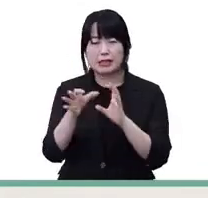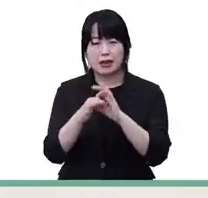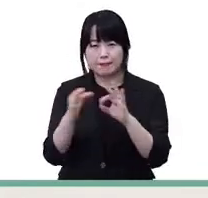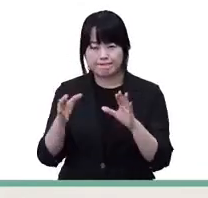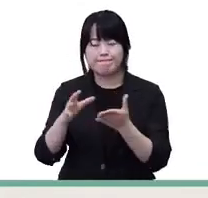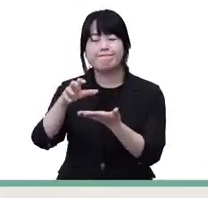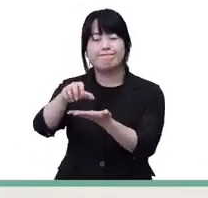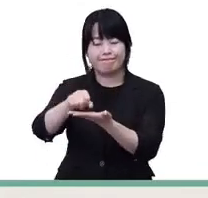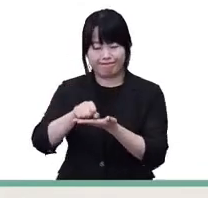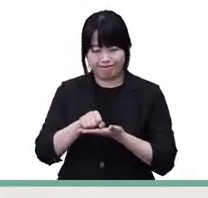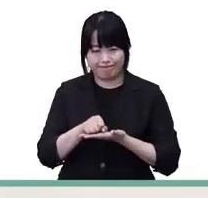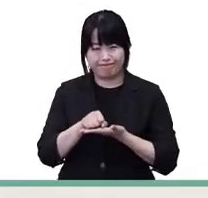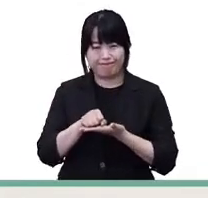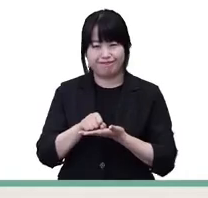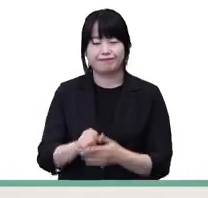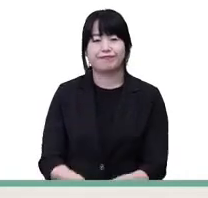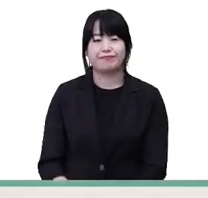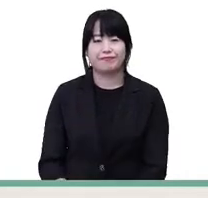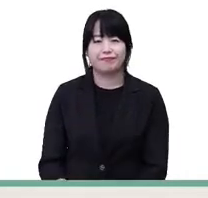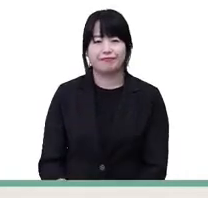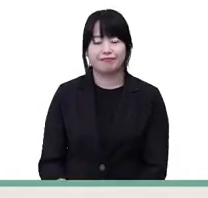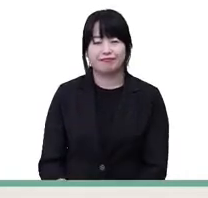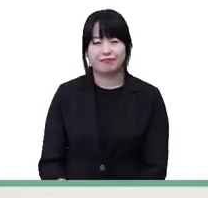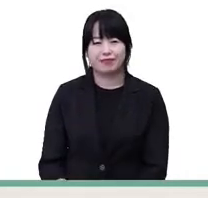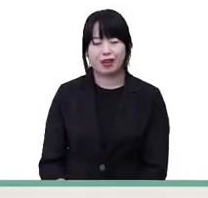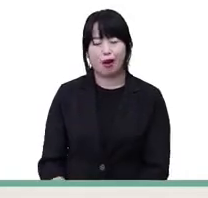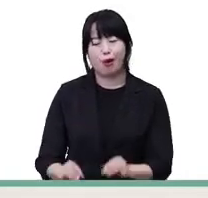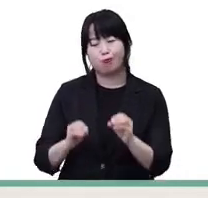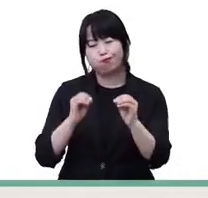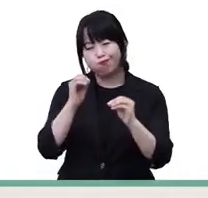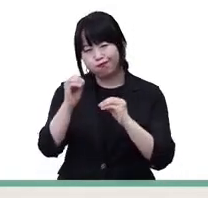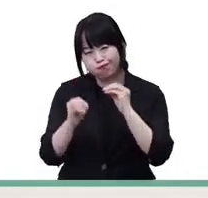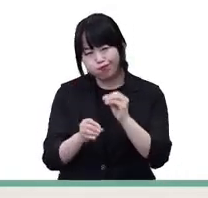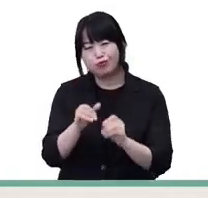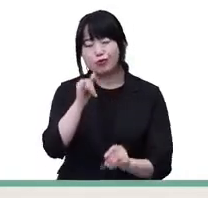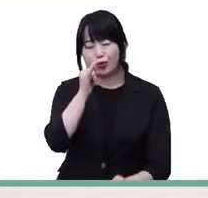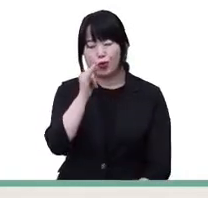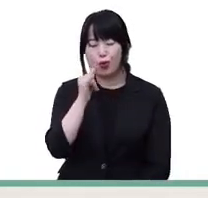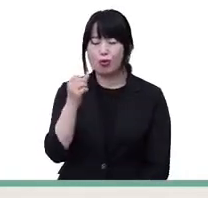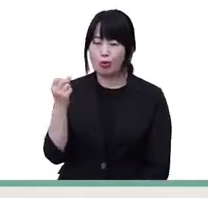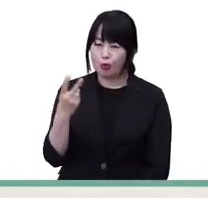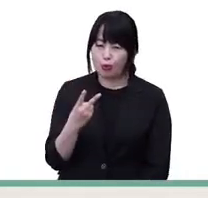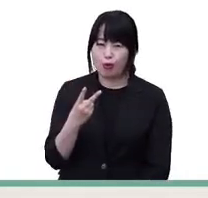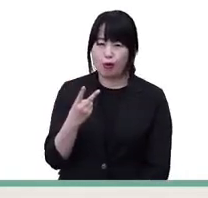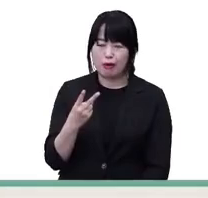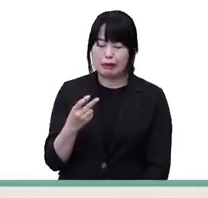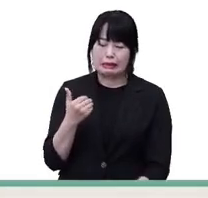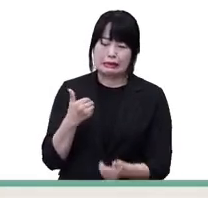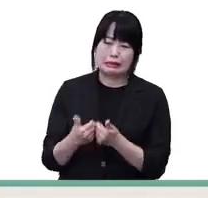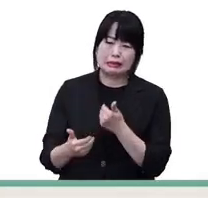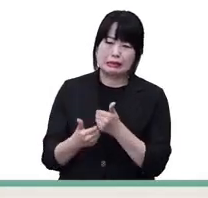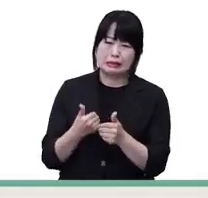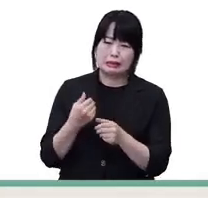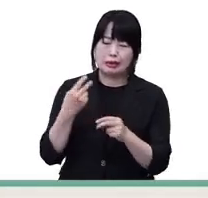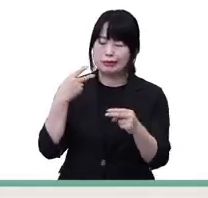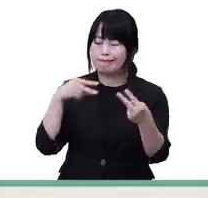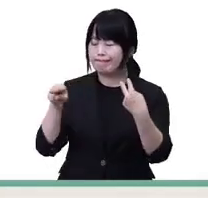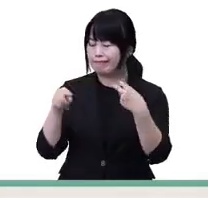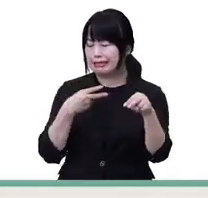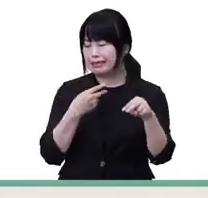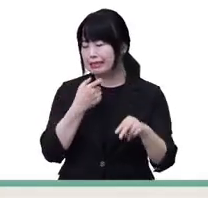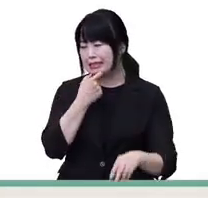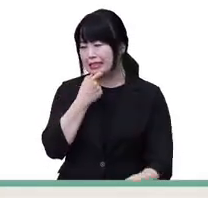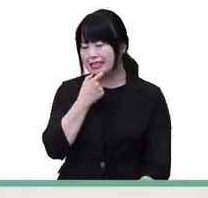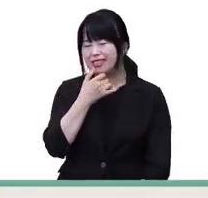그래서 한동안은 서로가 좀 냉전이 있을 수도 있고, 한동안은 정말 얼굴도 보기